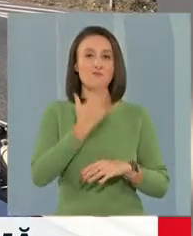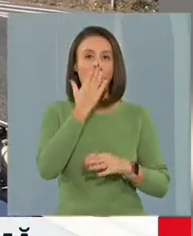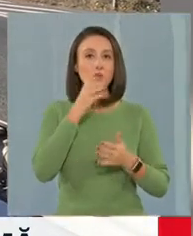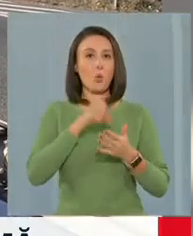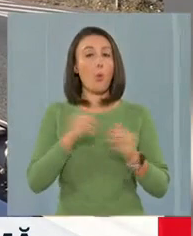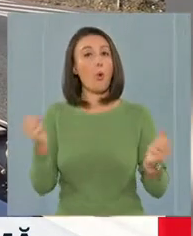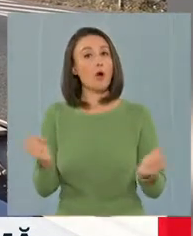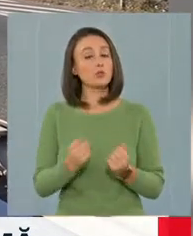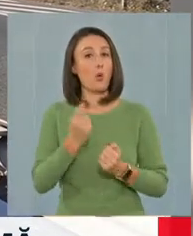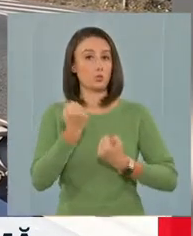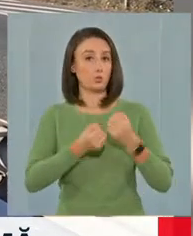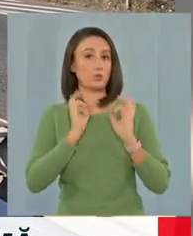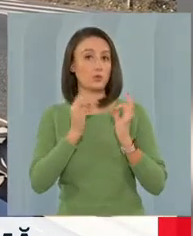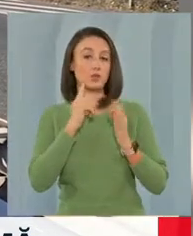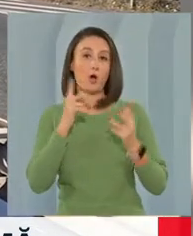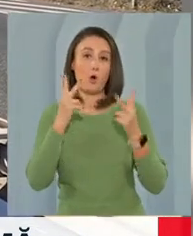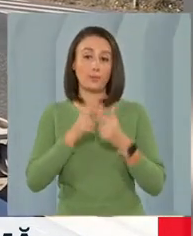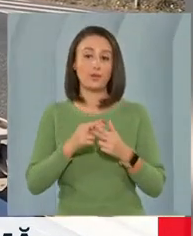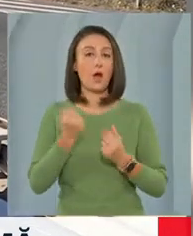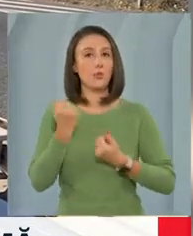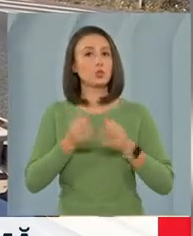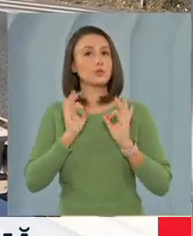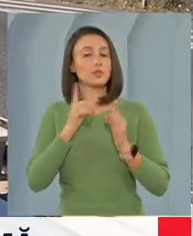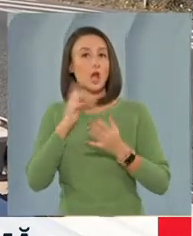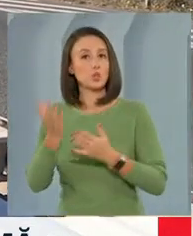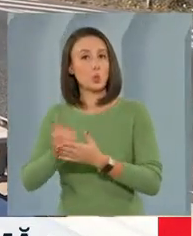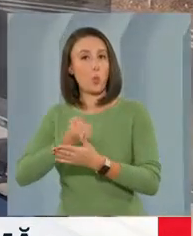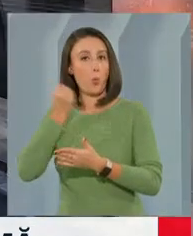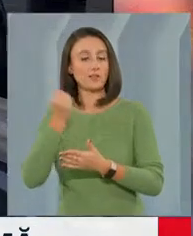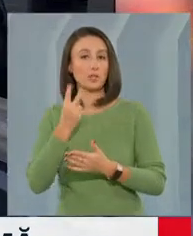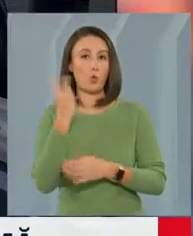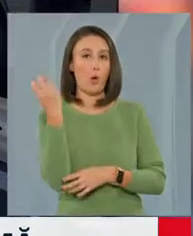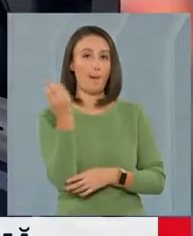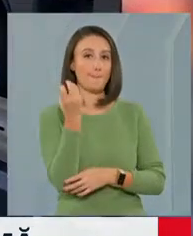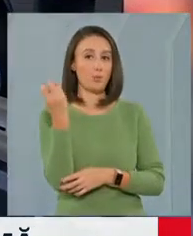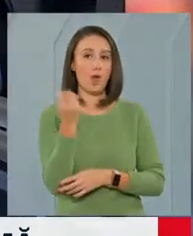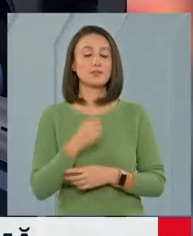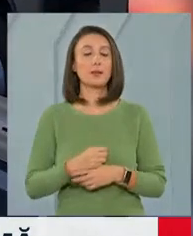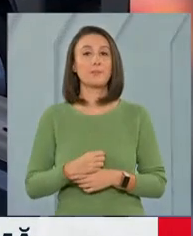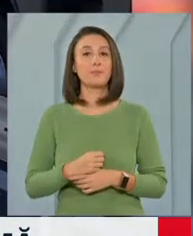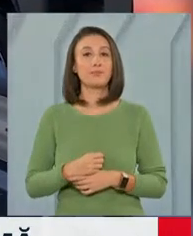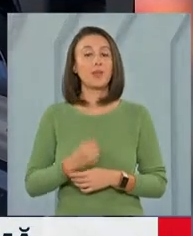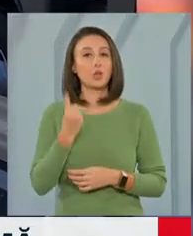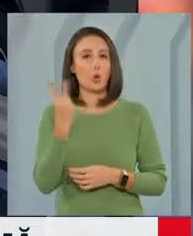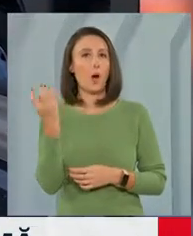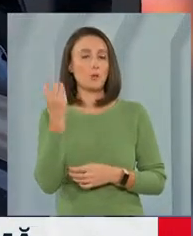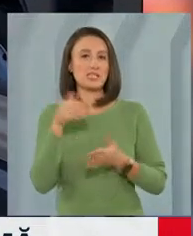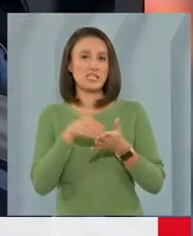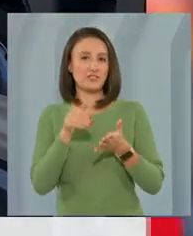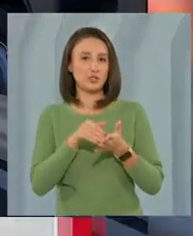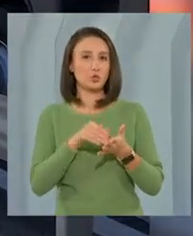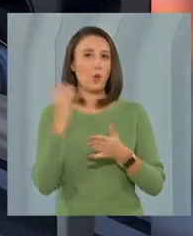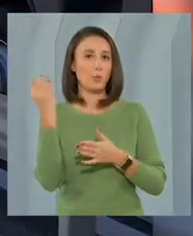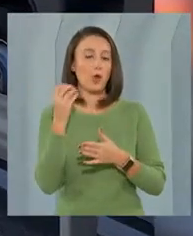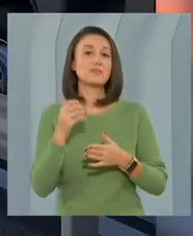faptei au acționat o autospecială de stingere o autospecială de descarcerare ambulanțe SMURD două ambulanțele serviciului de Ambulanță